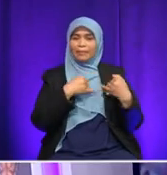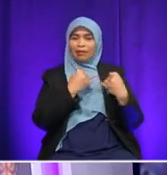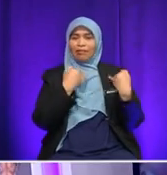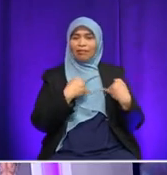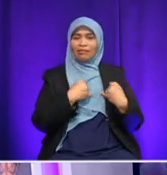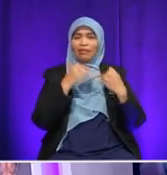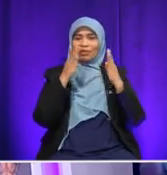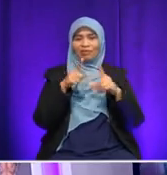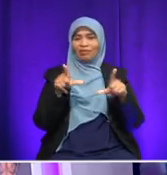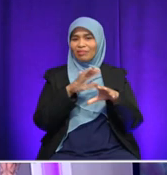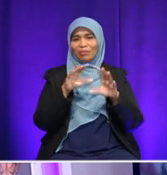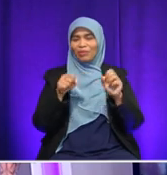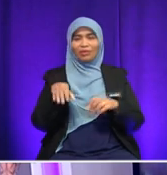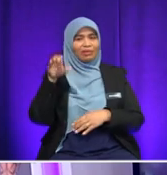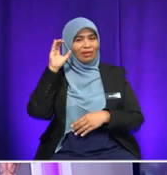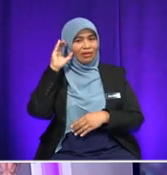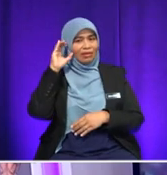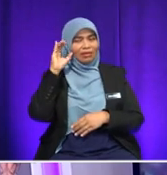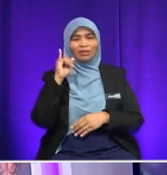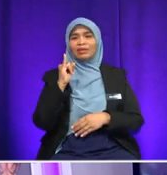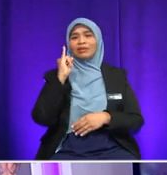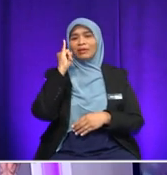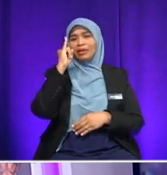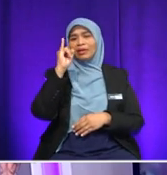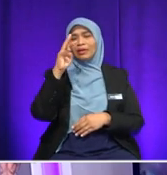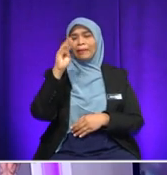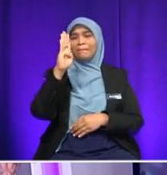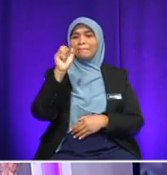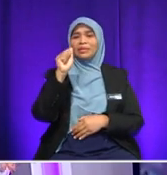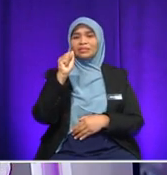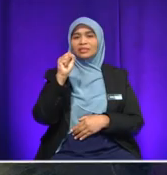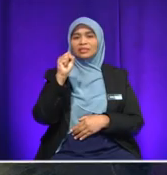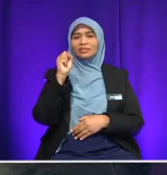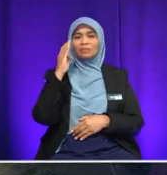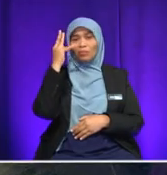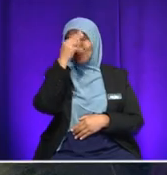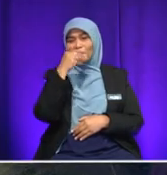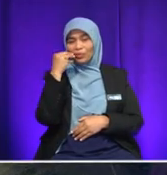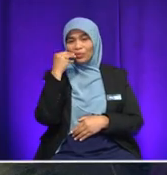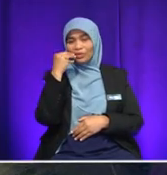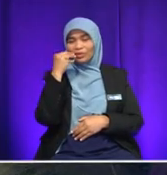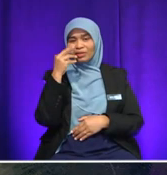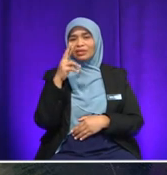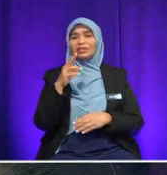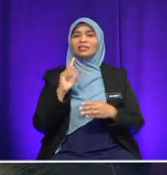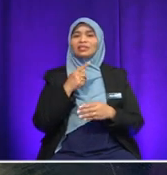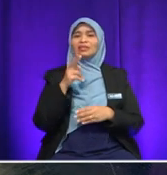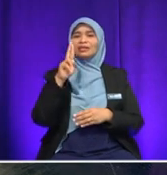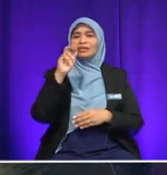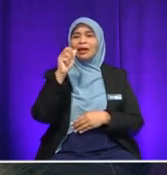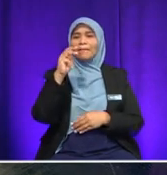dengar. Imbas muka pula ialah tentang meramalkan sesuatu perkara yang akan berlaku.